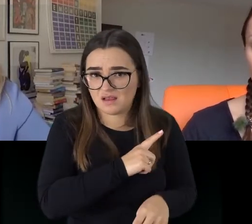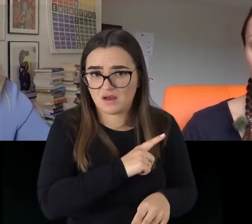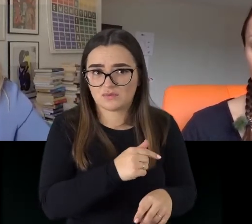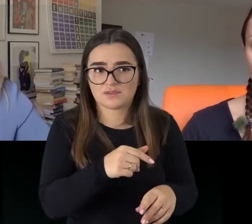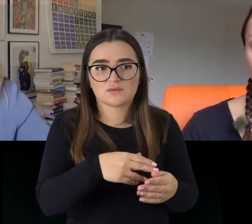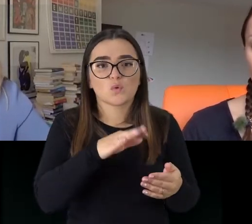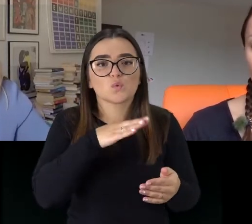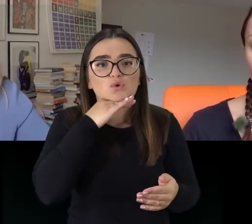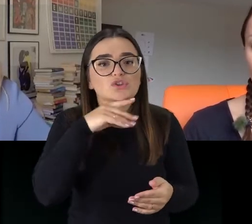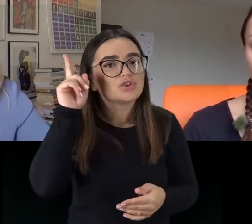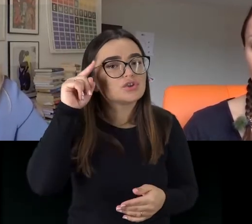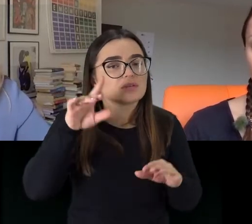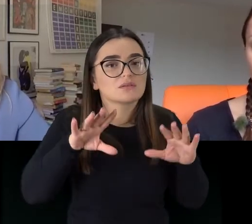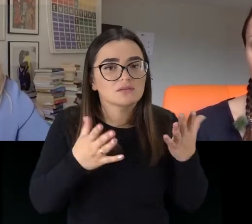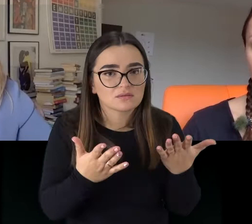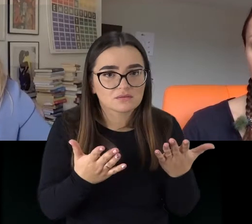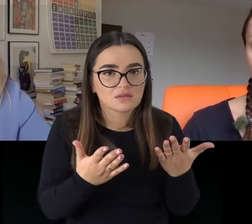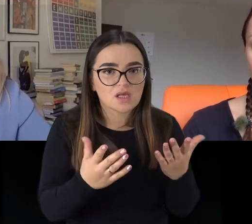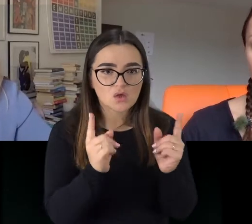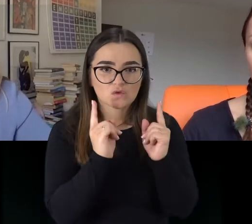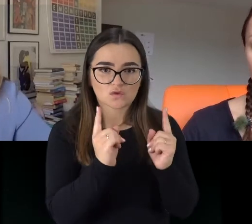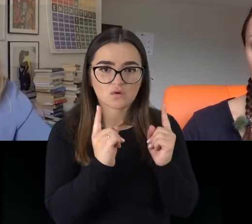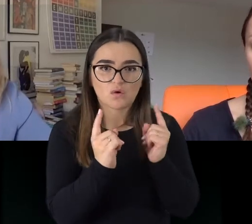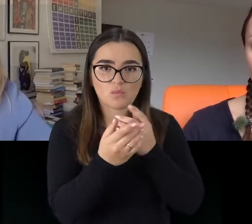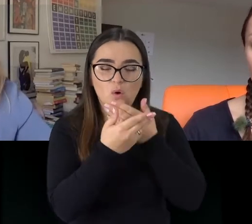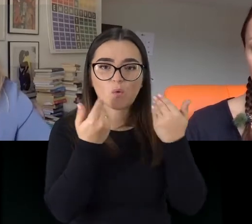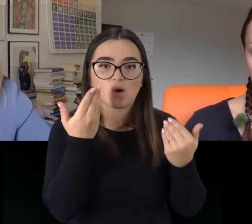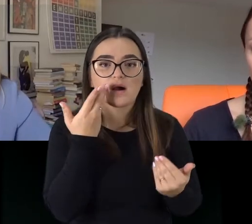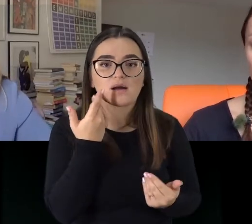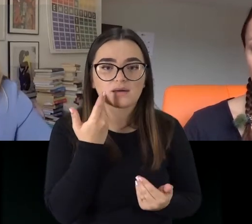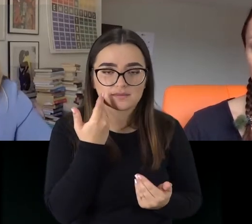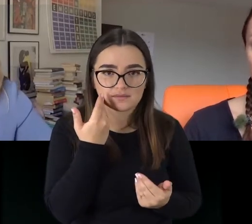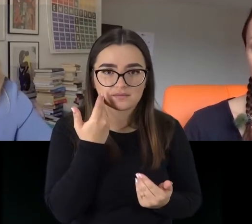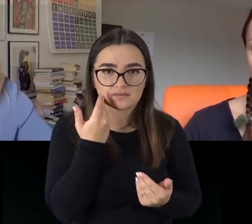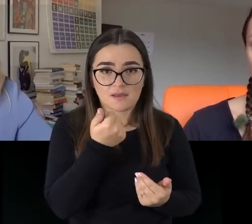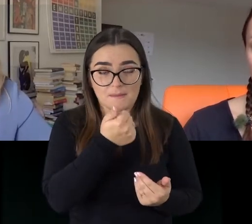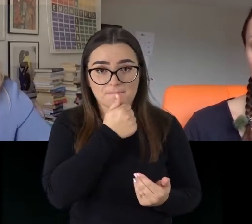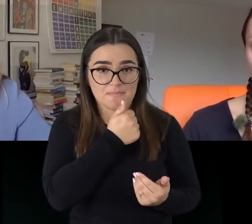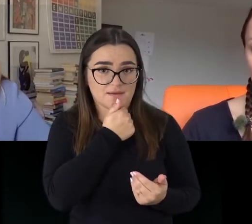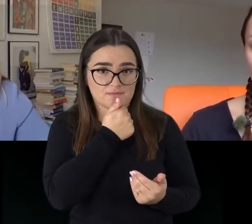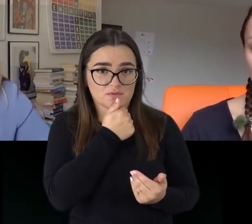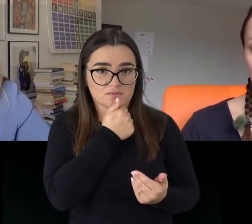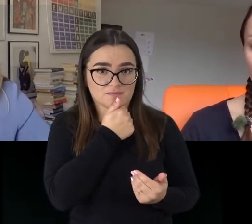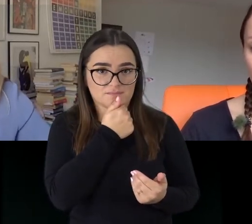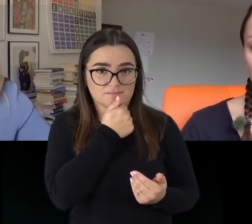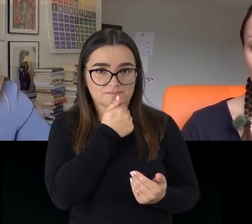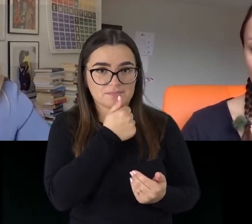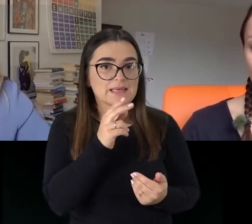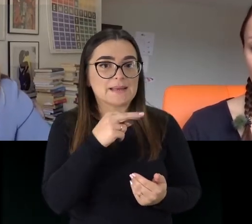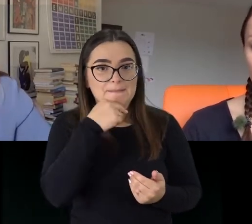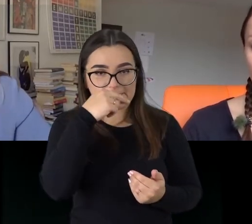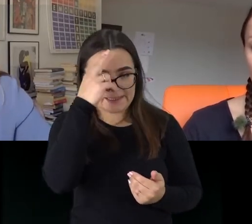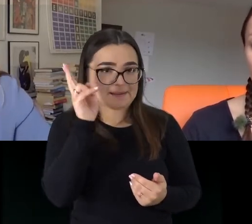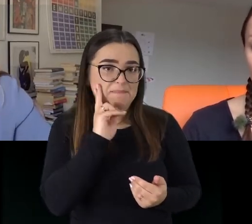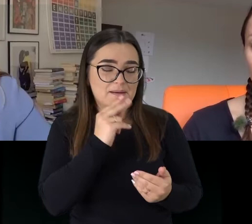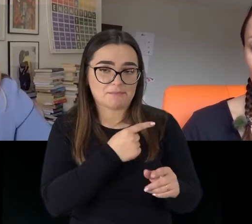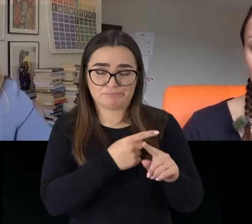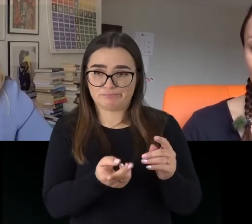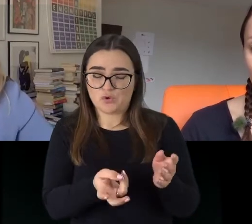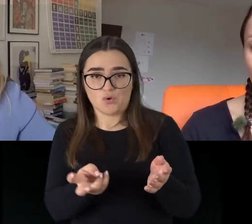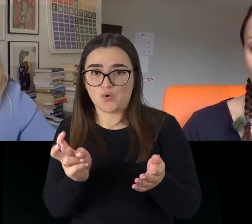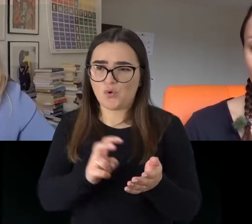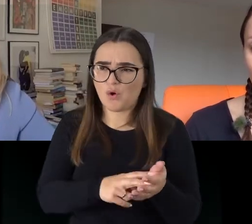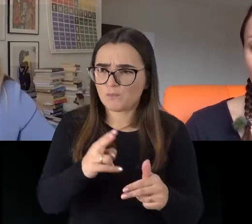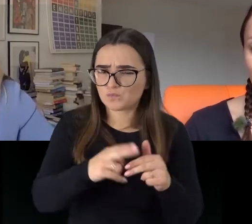yra sukūriamas net ir nebūtinai iš to vadinamo minuso, tai gali būti ir iš pliuso. Staiga atsikėlė tėtis ar mama ir jiem labai